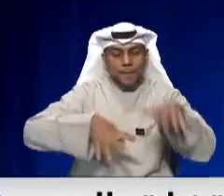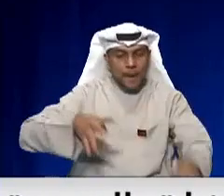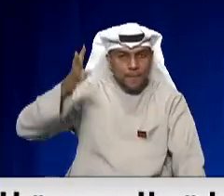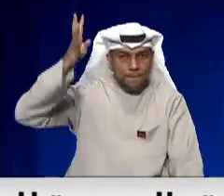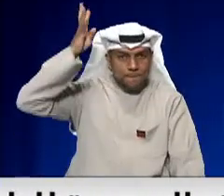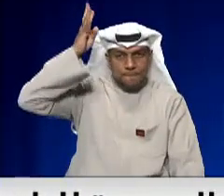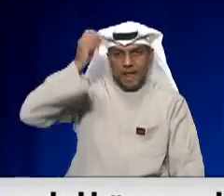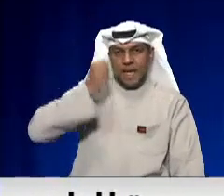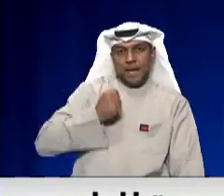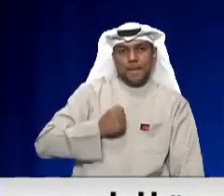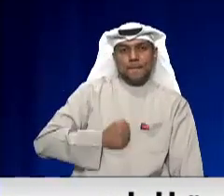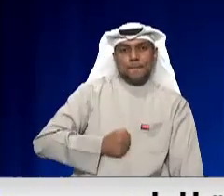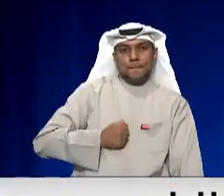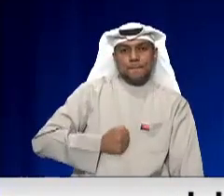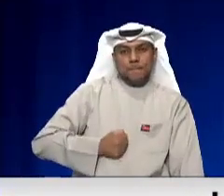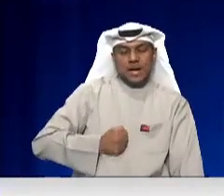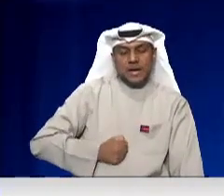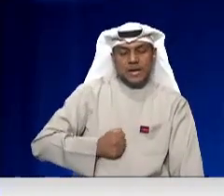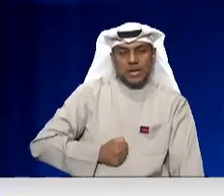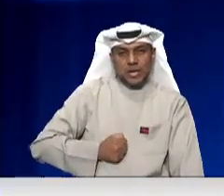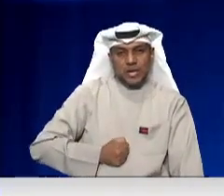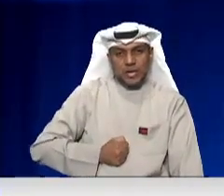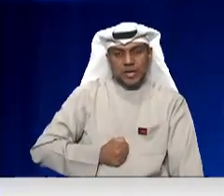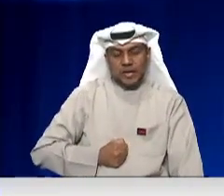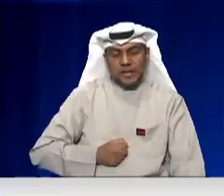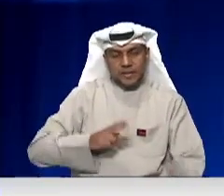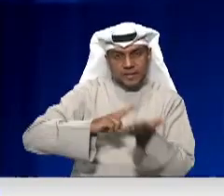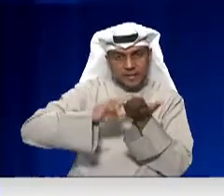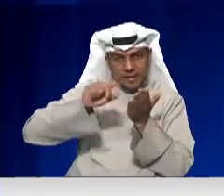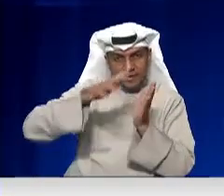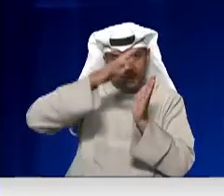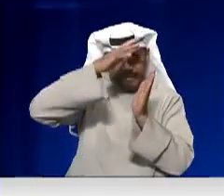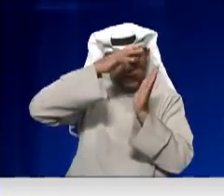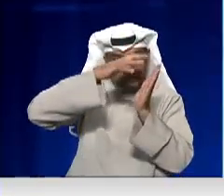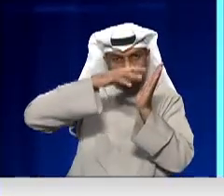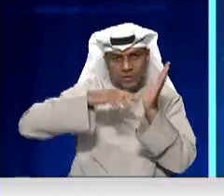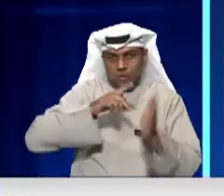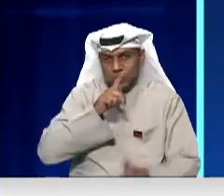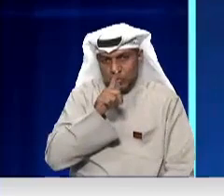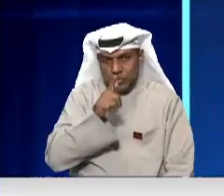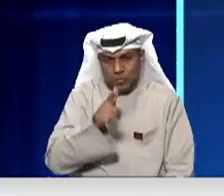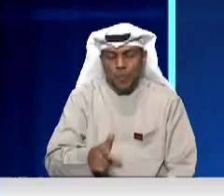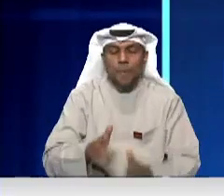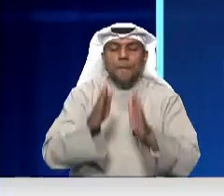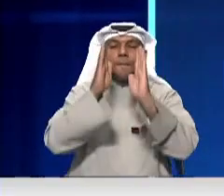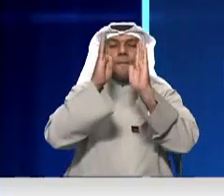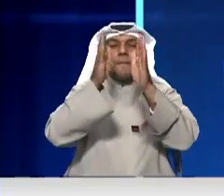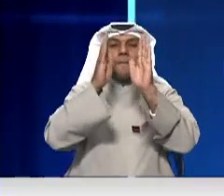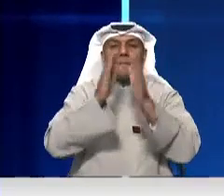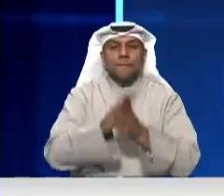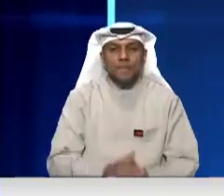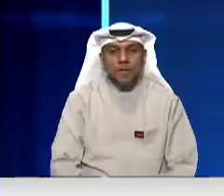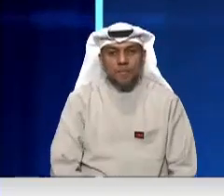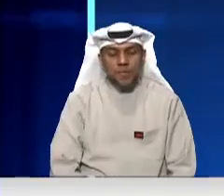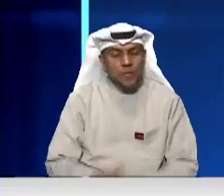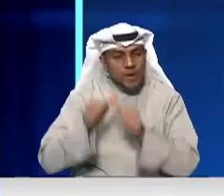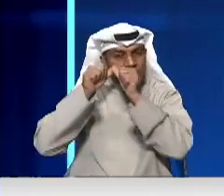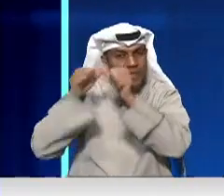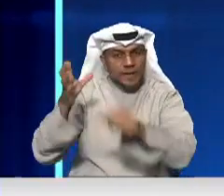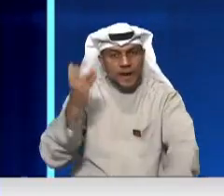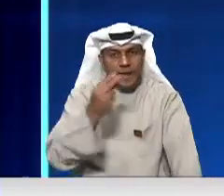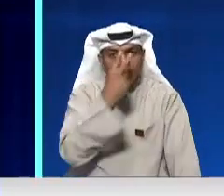عيسى بن سلمان ال خليفه ملكه البحرين الشقيقه ضمنها سموه خالص تهانيه بمناسبه الذكرى الثانيه